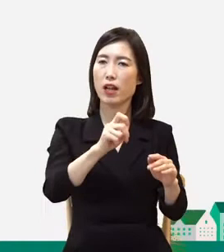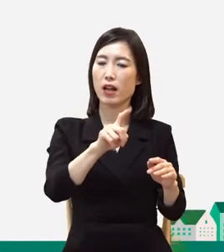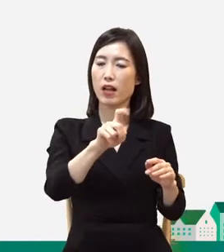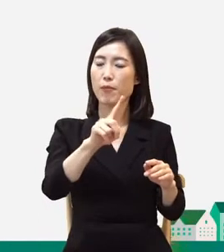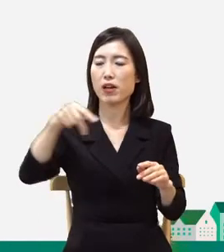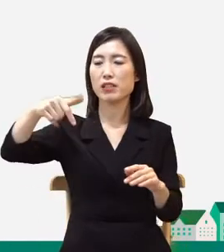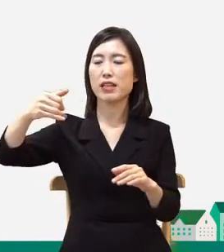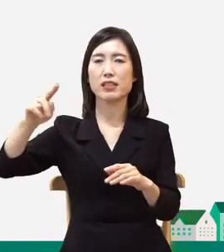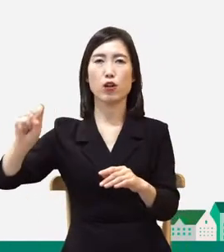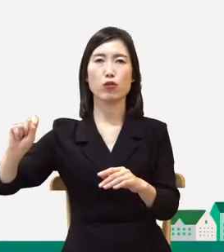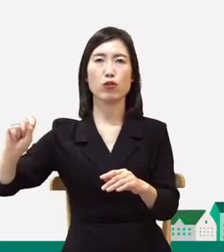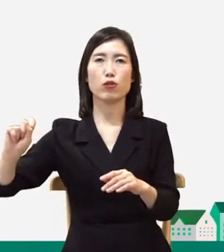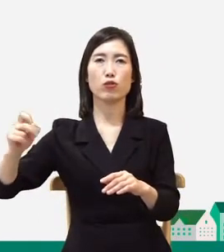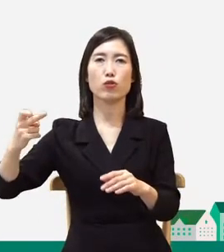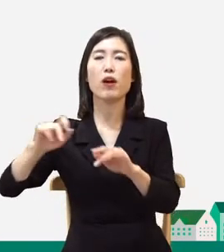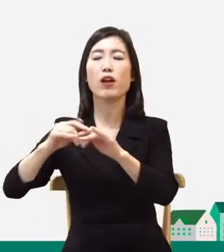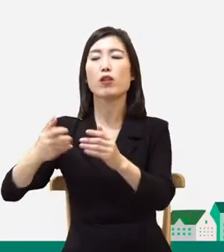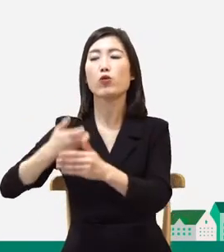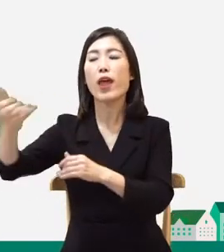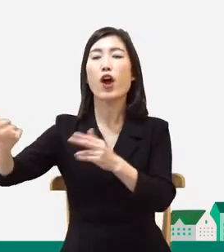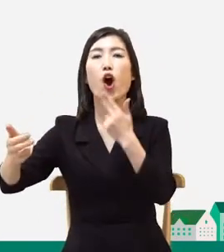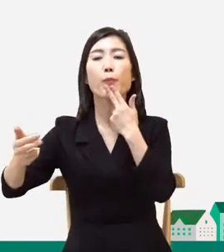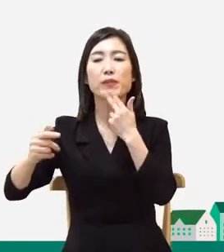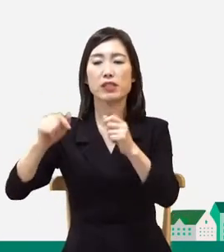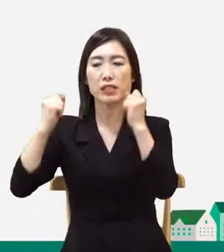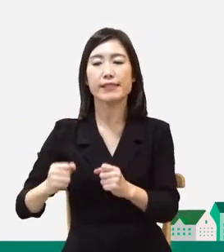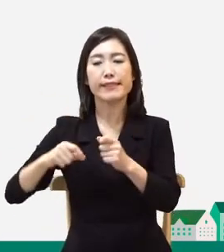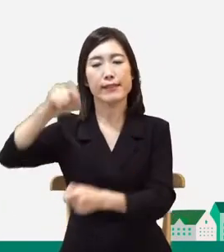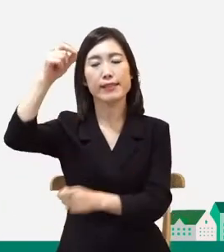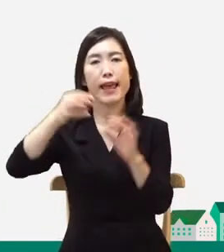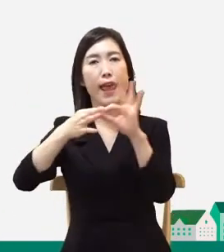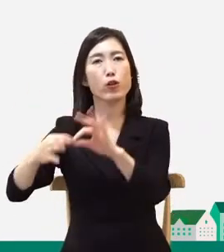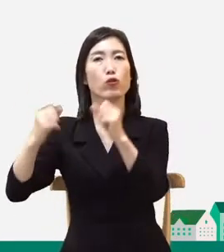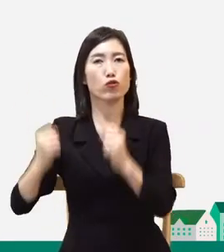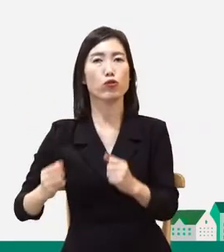11명의 입주민은 퇴거 없이 모두 주거를 유지 중이고,